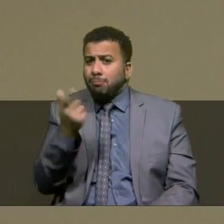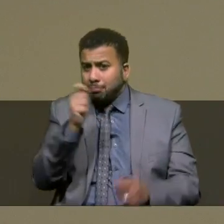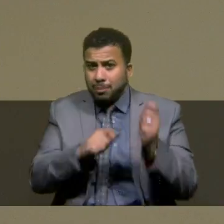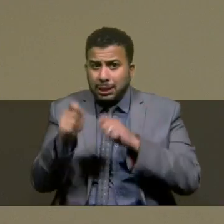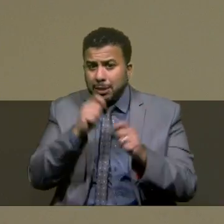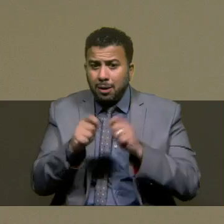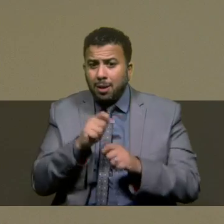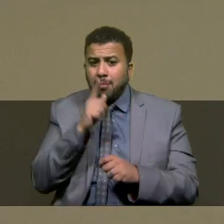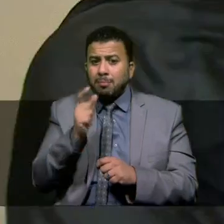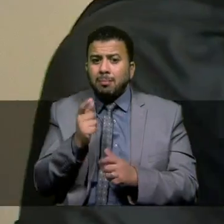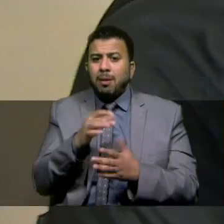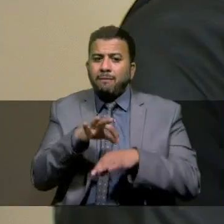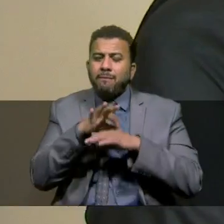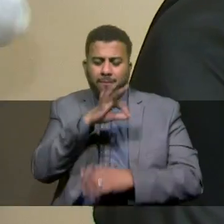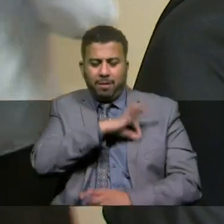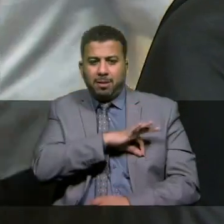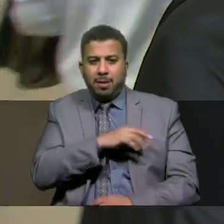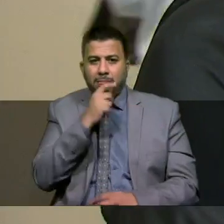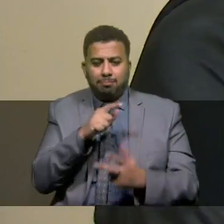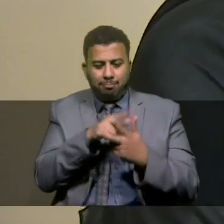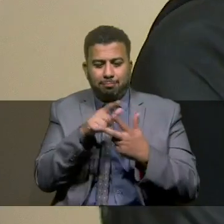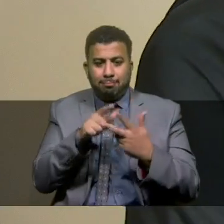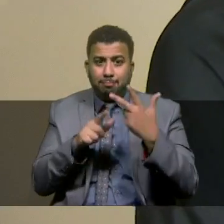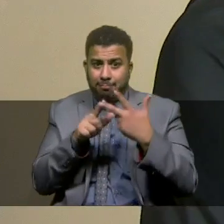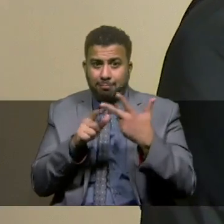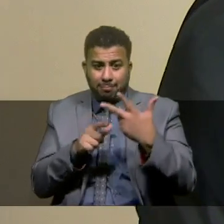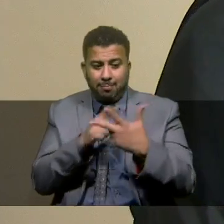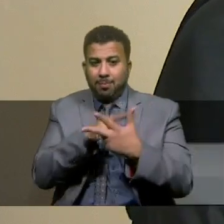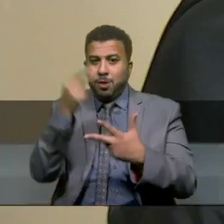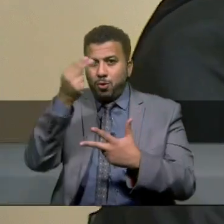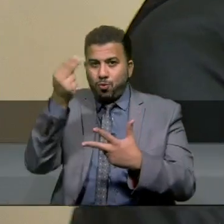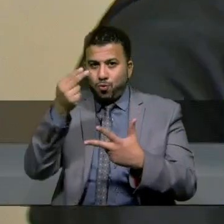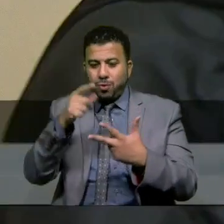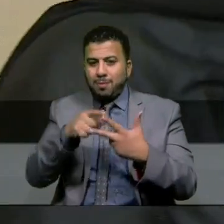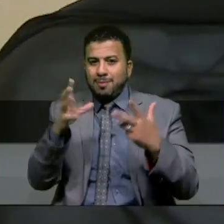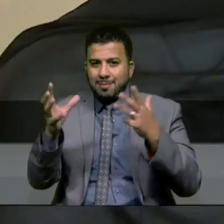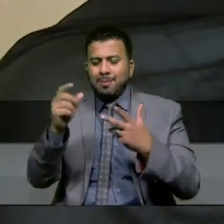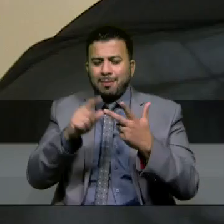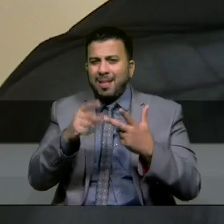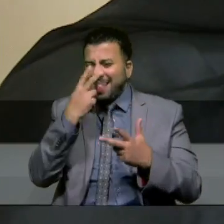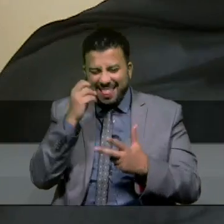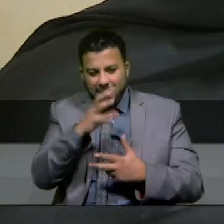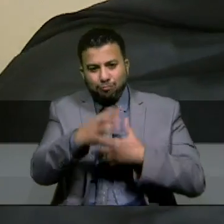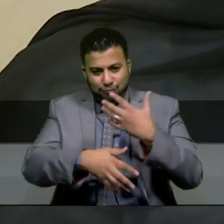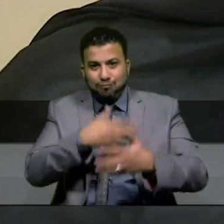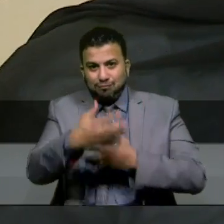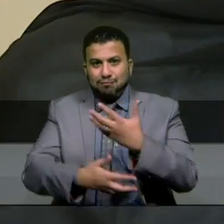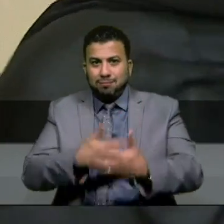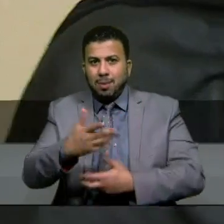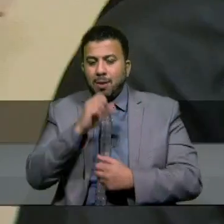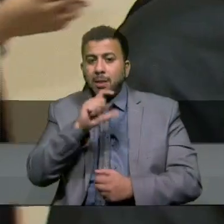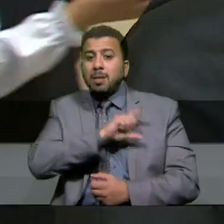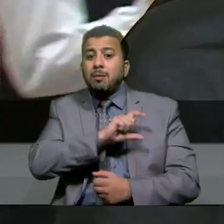إلا فائدة للإنسان. ترنا ثلاث فئات المشاركة، الرسومات أو المجسمات أو إعادة التدوير، وكان في إقبال كبير من